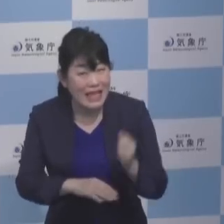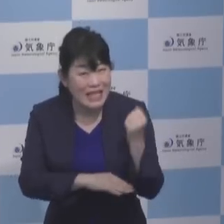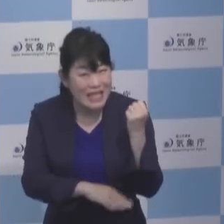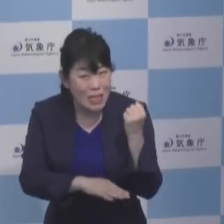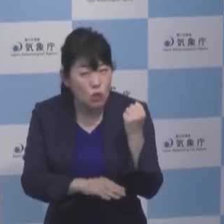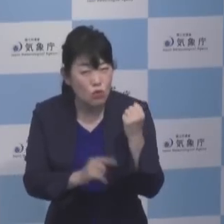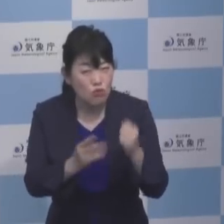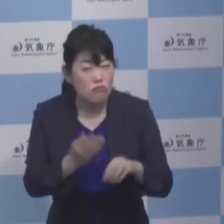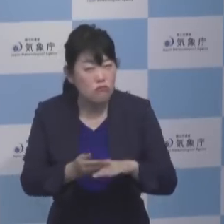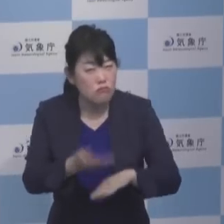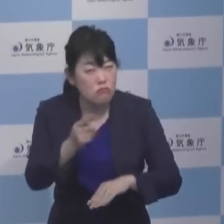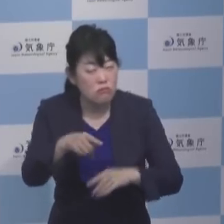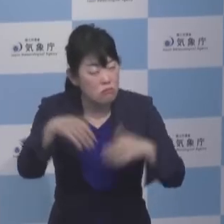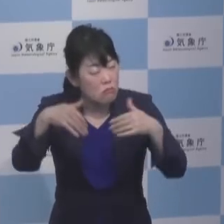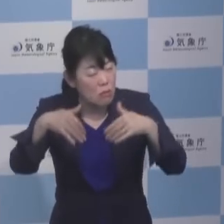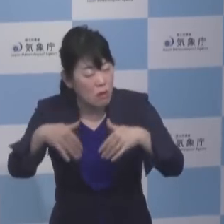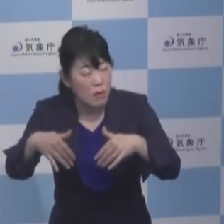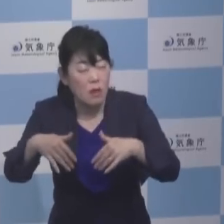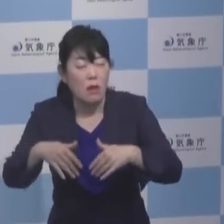あ、それに応じて、